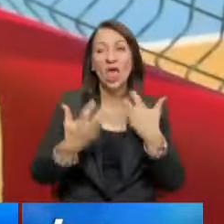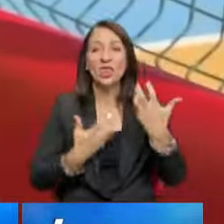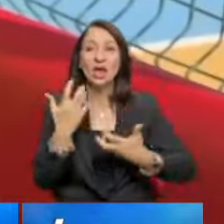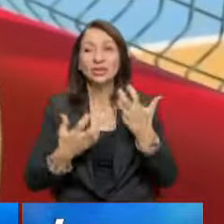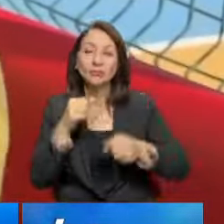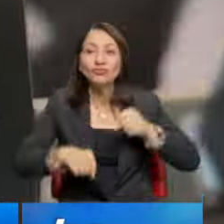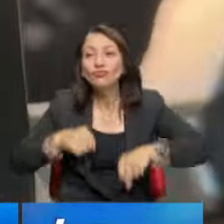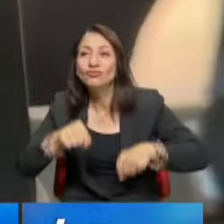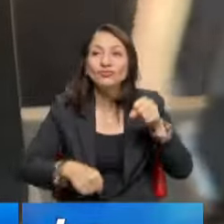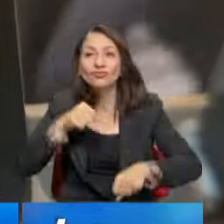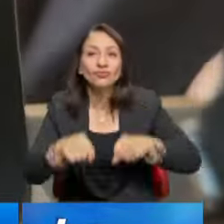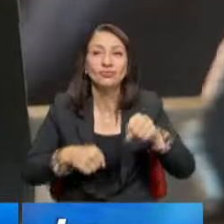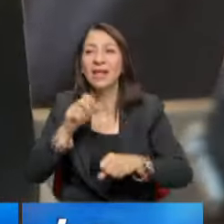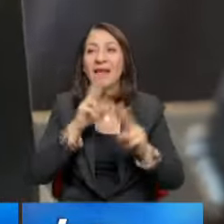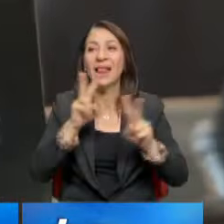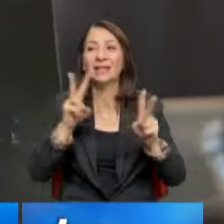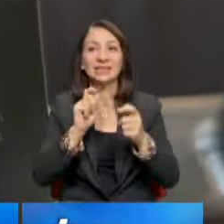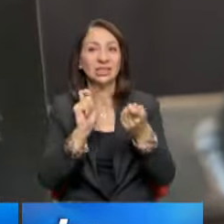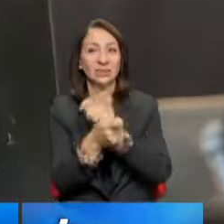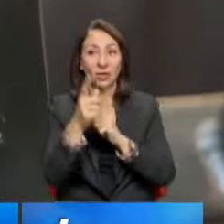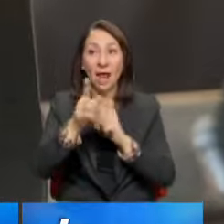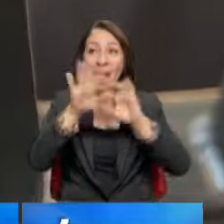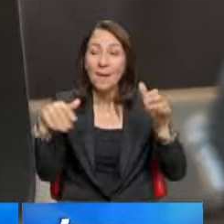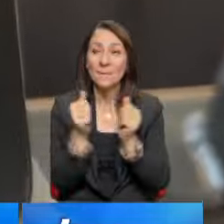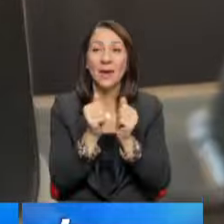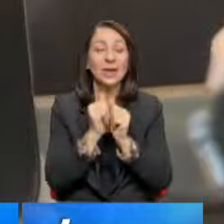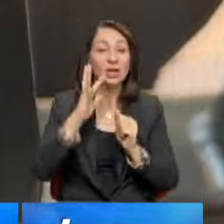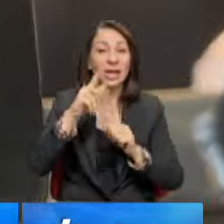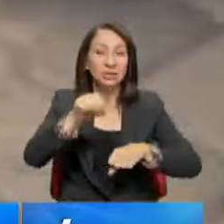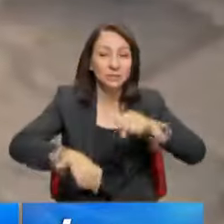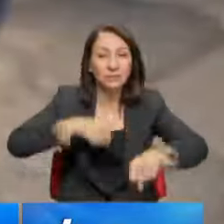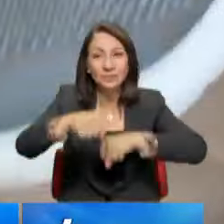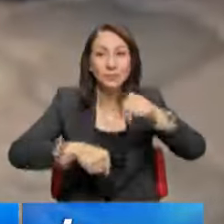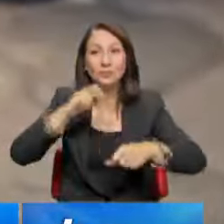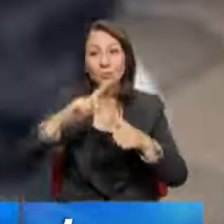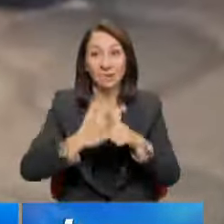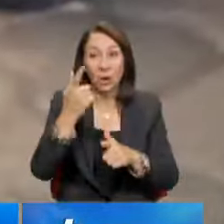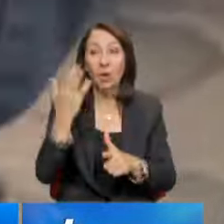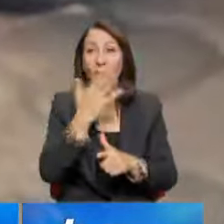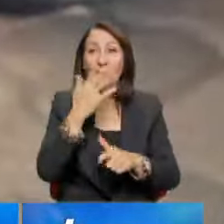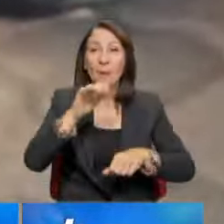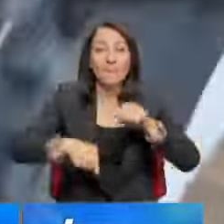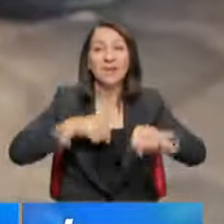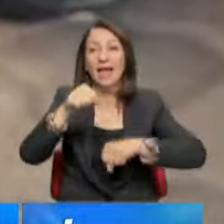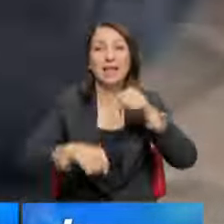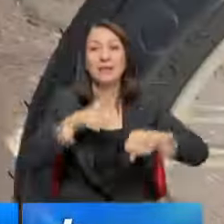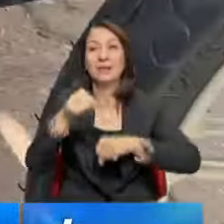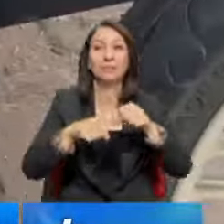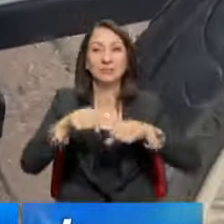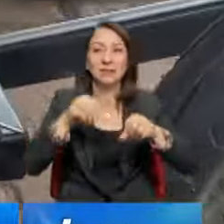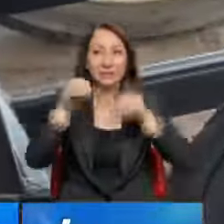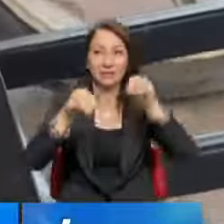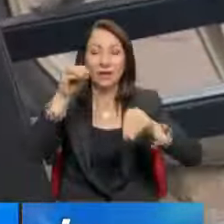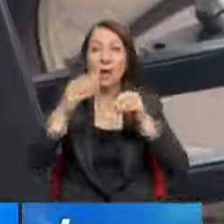enerjilerini verimli şekilde kullanarak elektriğe çeviriyorlar. Hep birlikte geleceğe pedallıyoruz projesiyle okullarına pedallı bisikletler